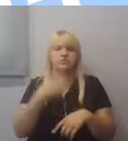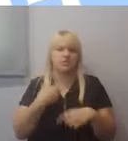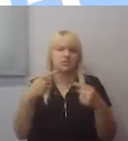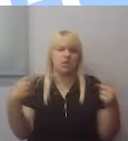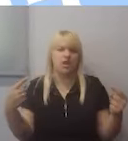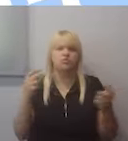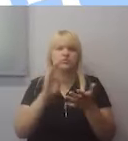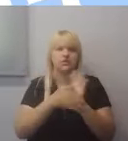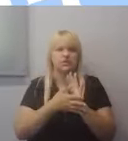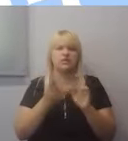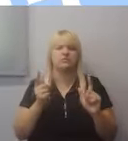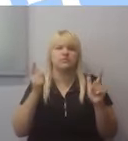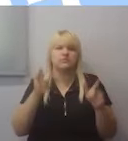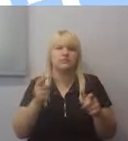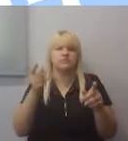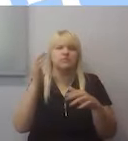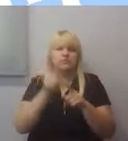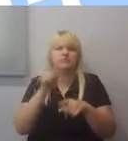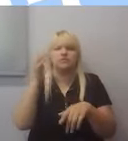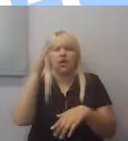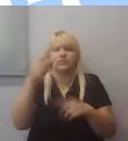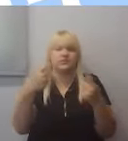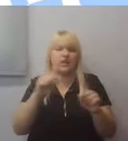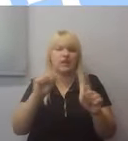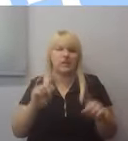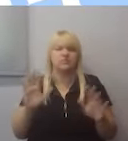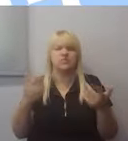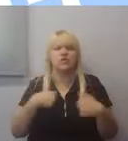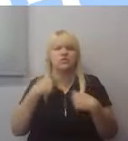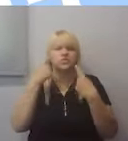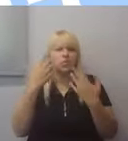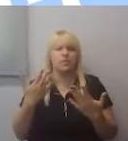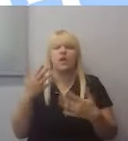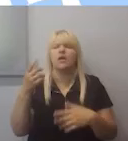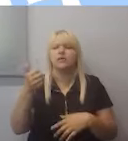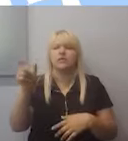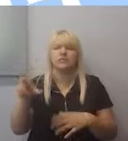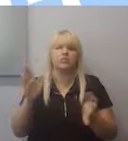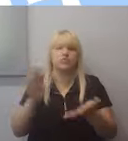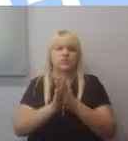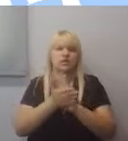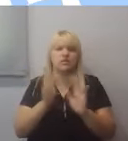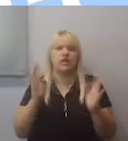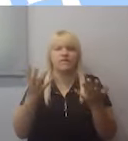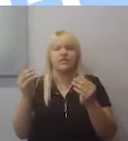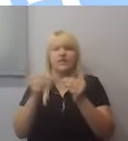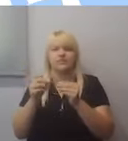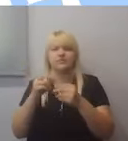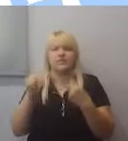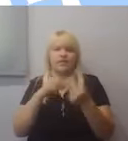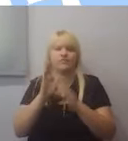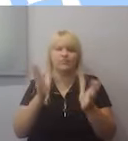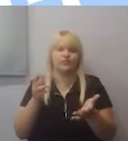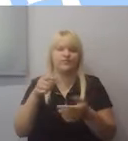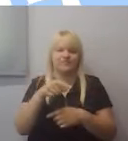un tā tālāk un nākotnē vēl citas lietas bet es domāju ka mēs ar gintu runāsim tas noteikti būs devīā vai 10 seminārā vai ne kas nav vēl